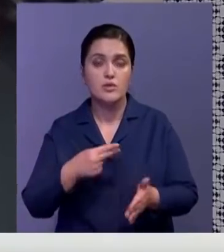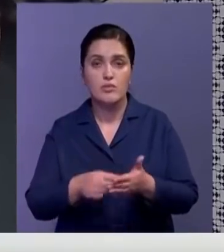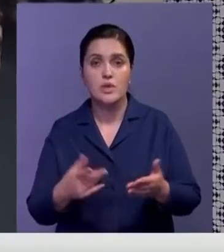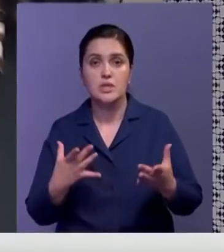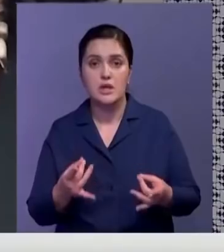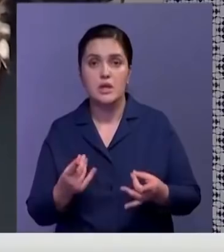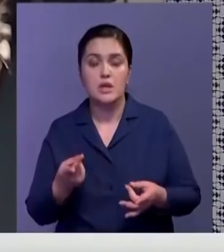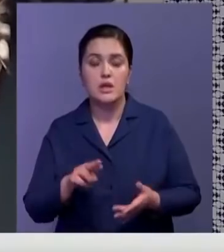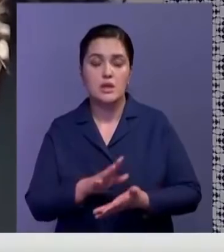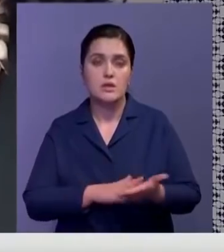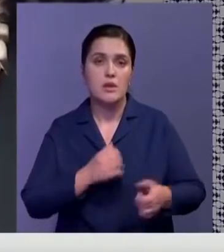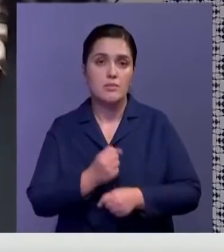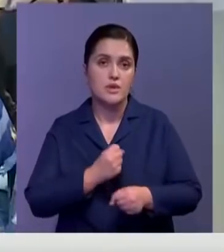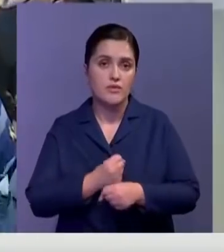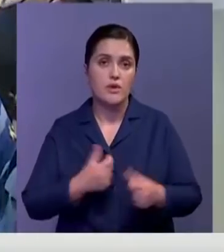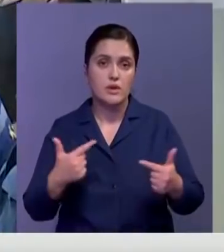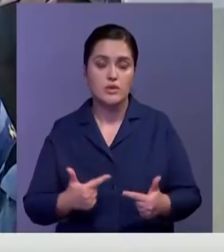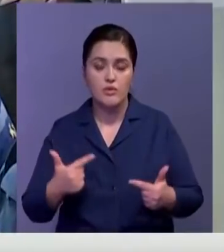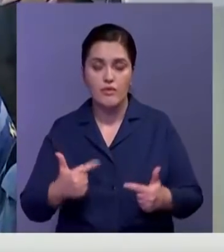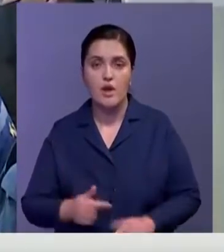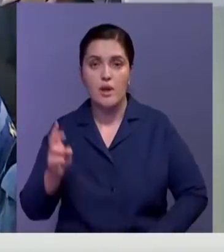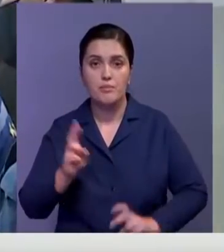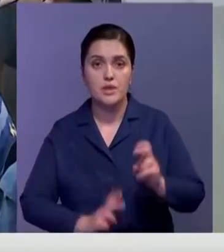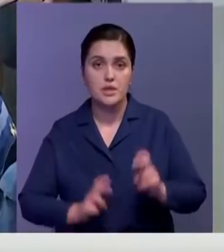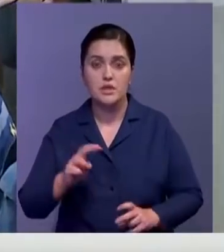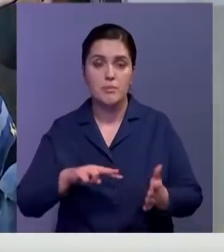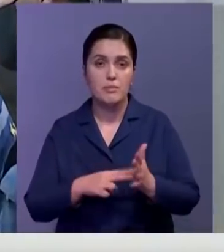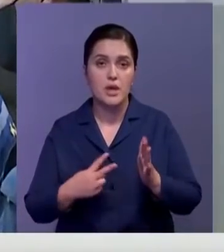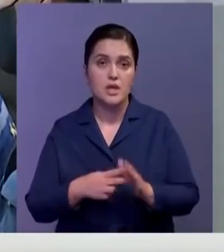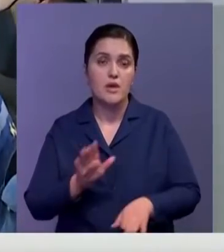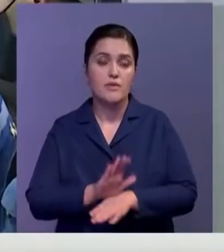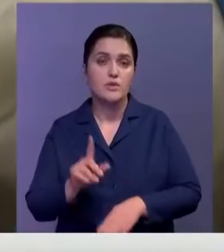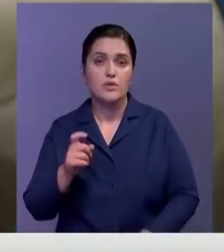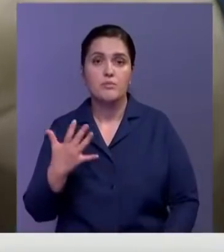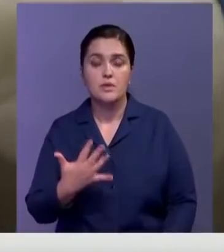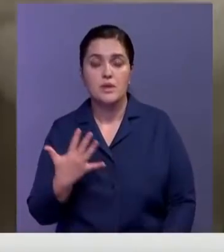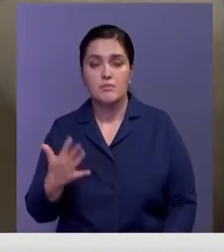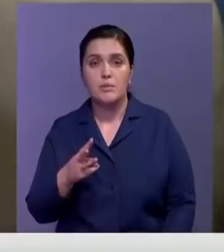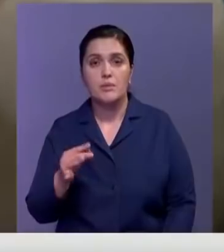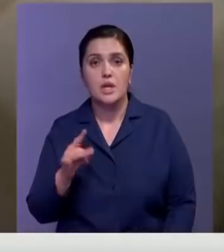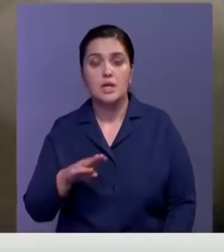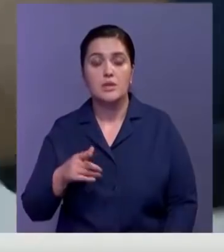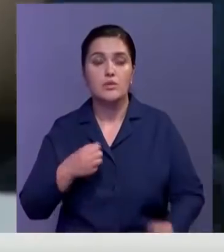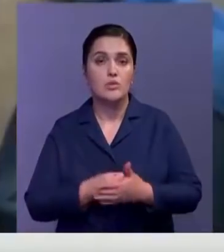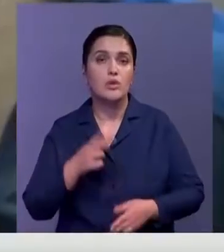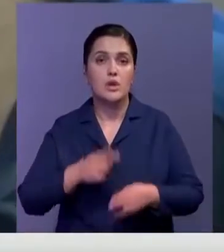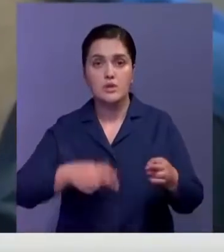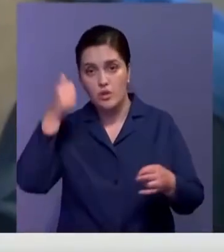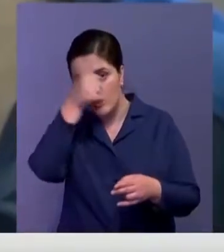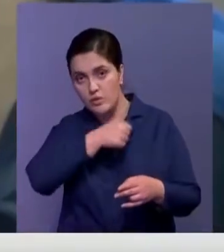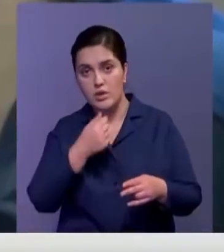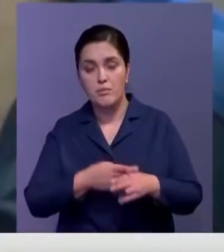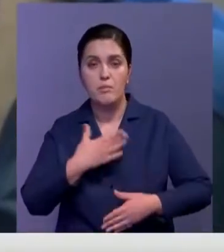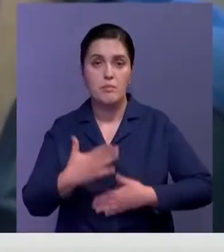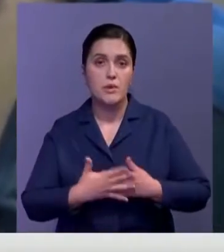для дальнейшего производства готовой продукции. Предприятие планирует выпустить продукцию на 155 миллиардов тенге до конца года. Это почти